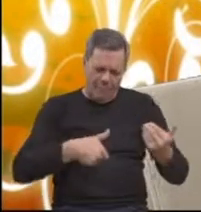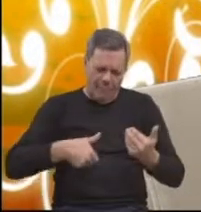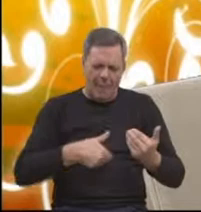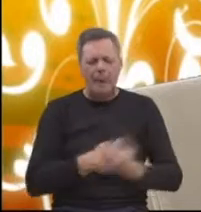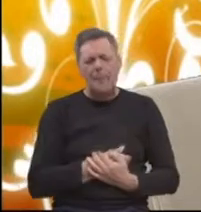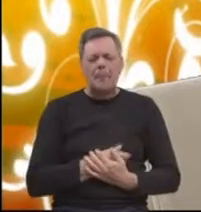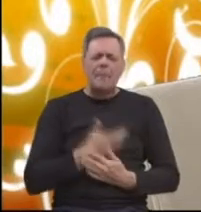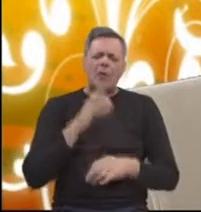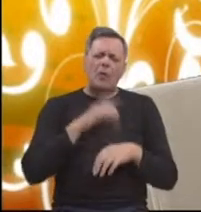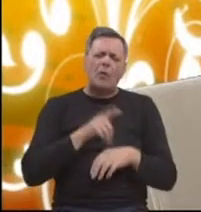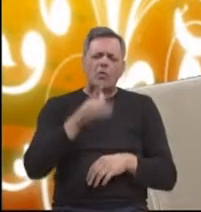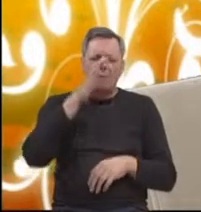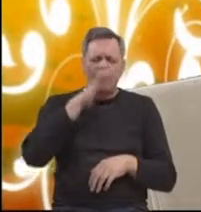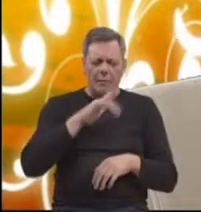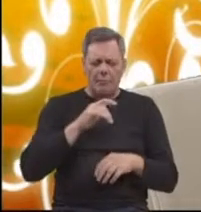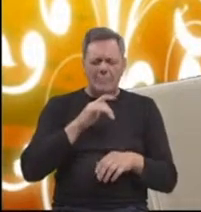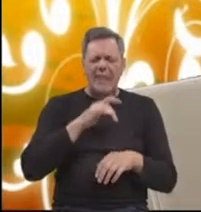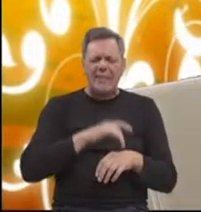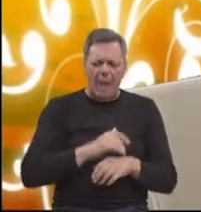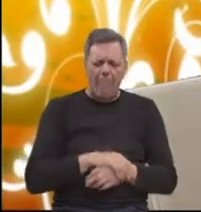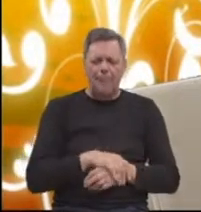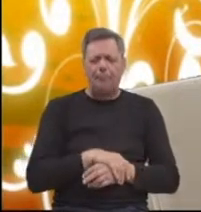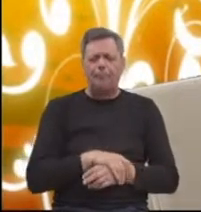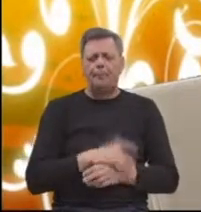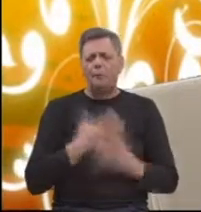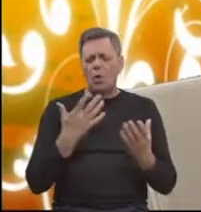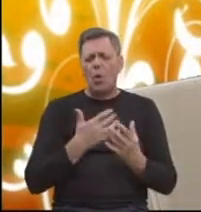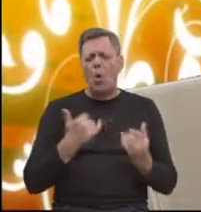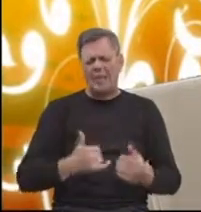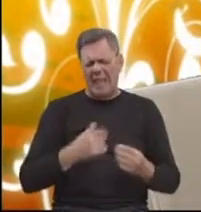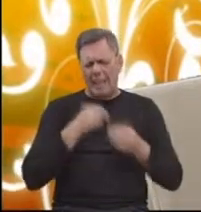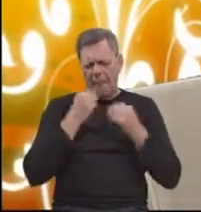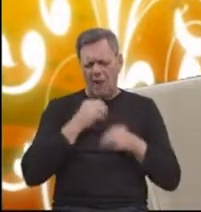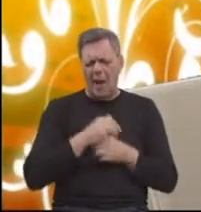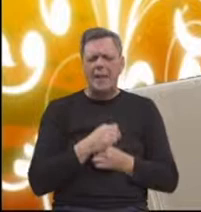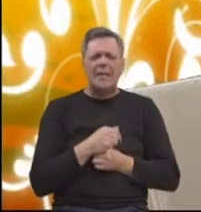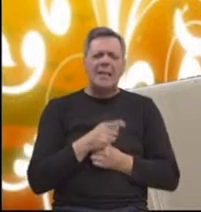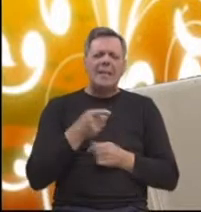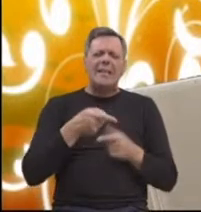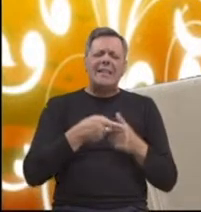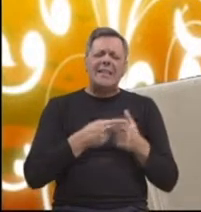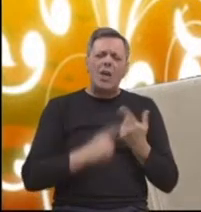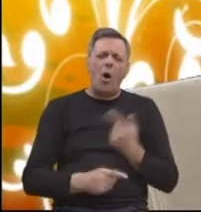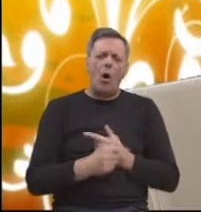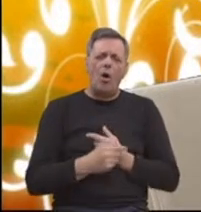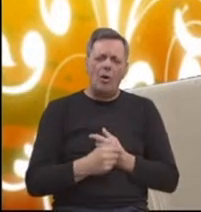Pogotovo ćemo se dotaknuti te teme, kao što sam rekla, nutrigenomika o kojoj se sada priča sve više. Taj dio